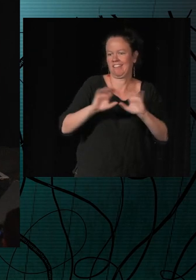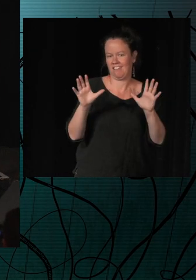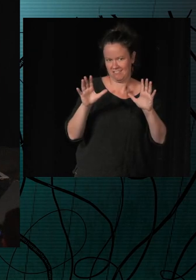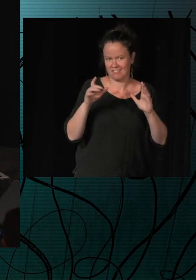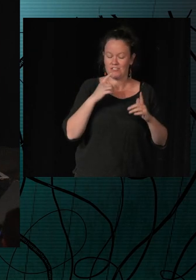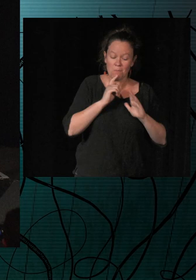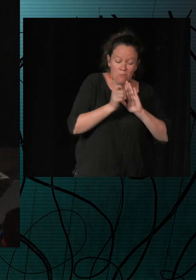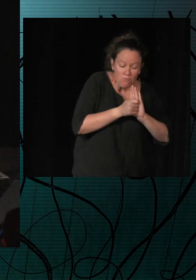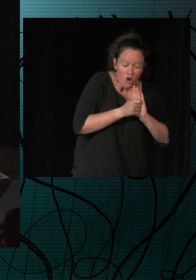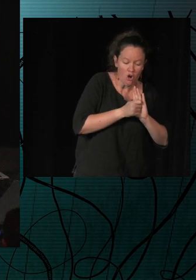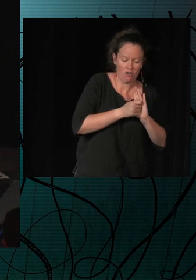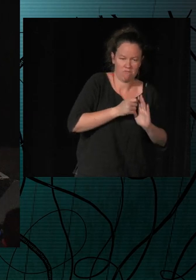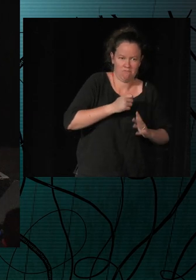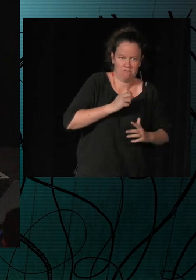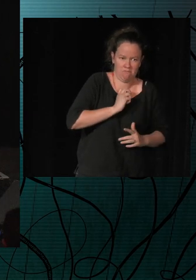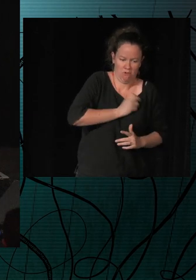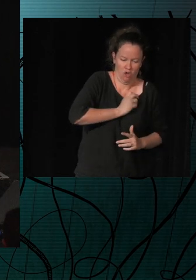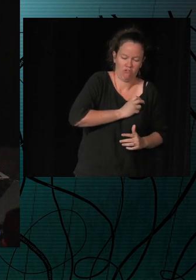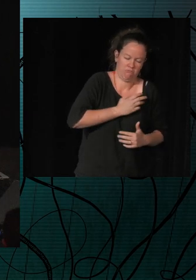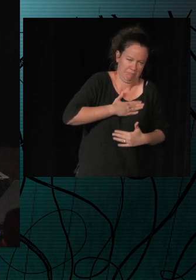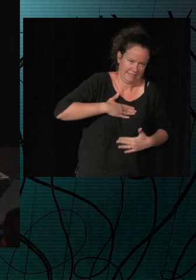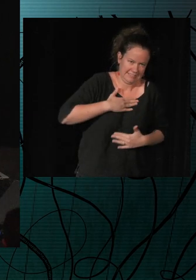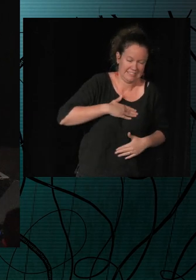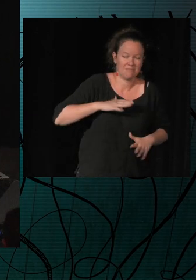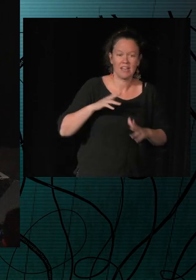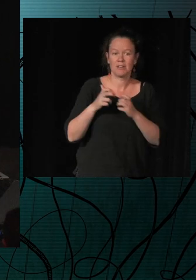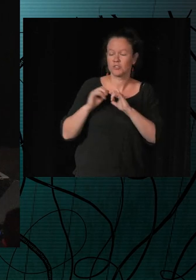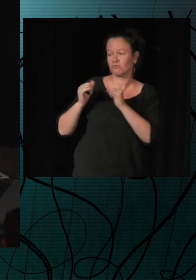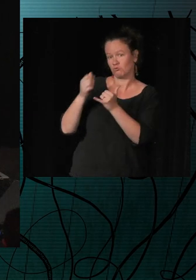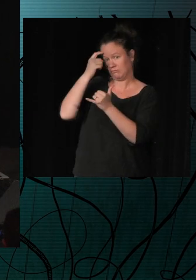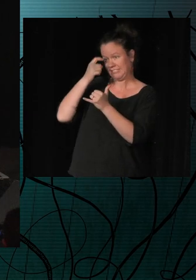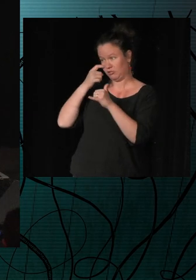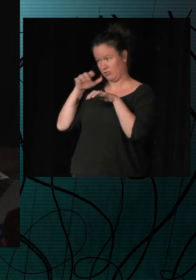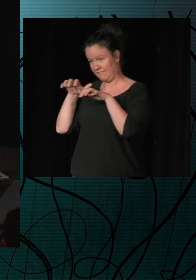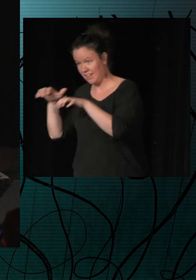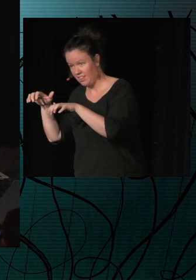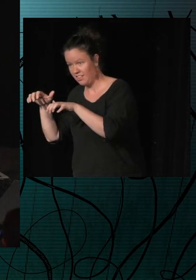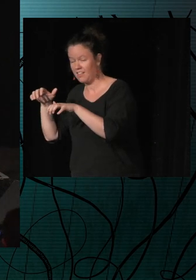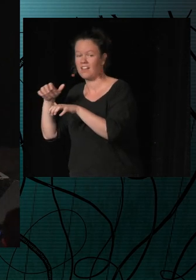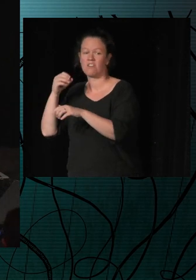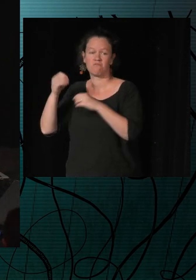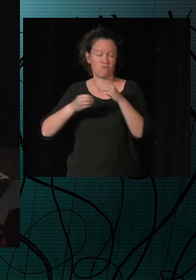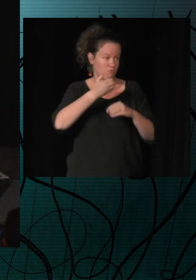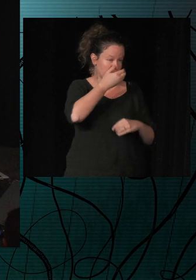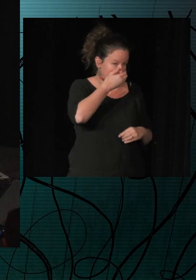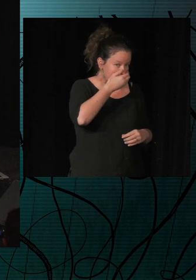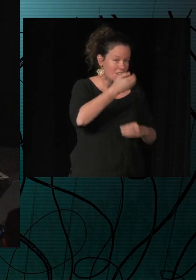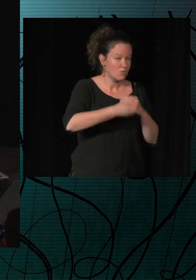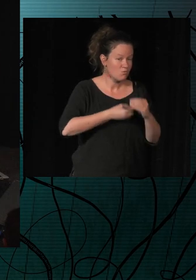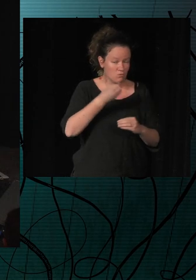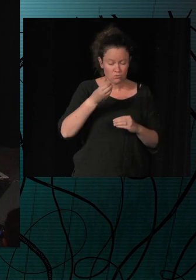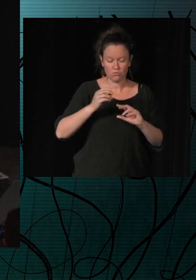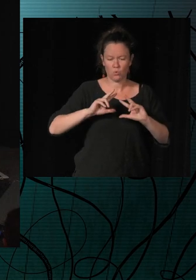elle-même mais j'apprécie par exemple joue à Resident Evol pas pour les mêmes raisons que je joue àent ou un rule of rose pour